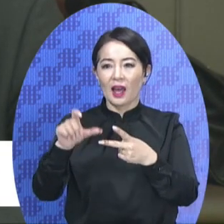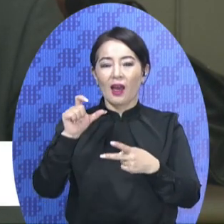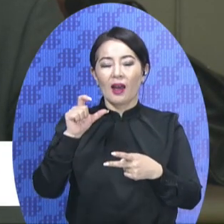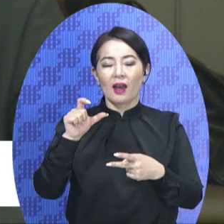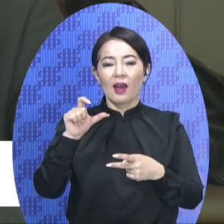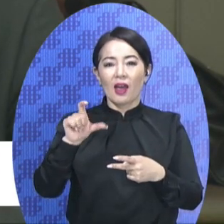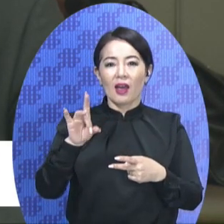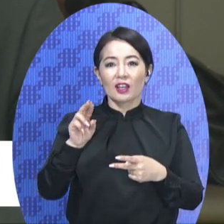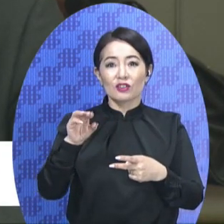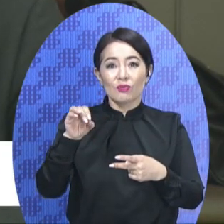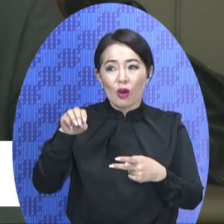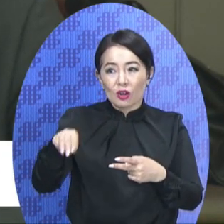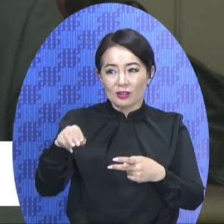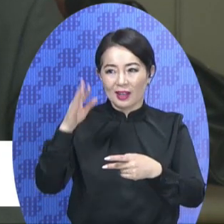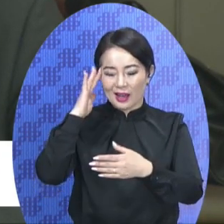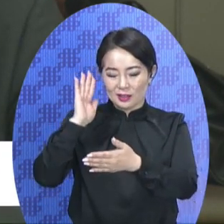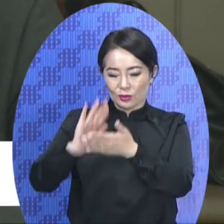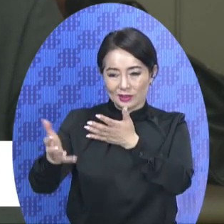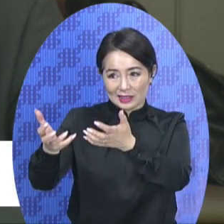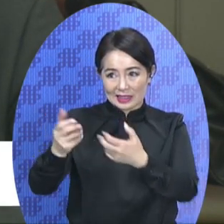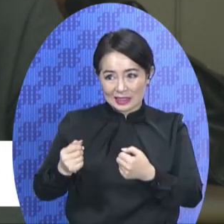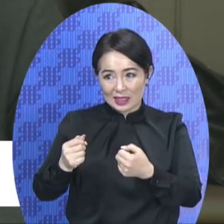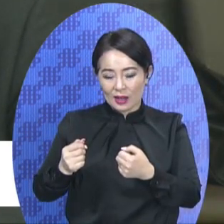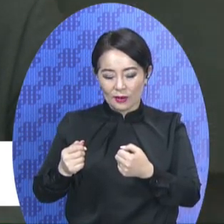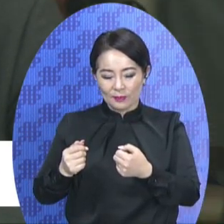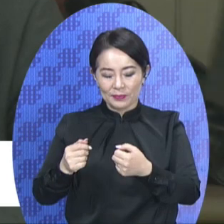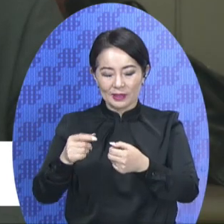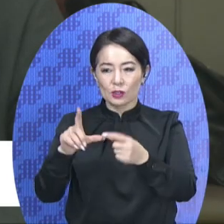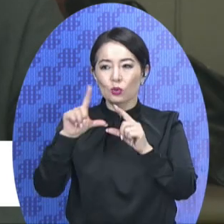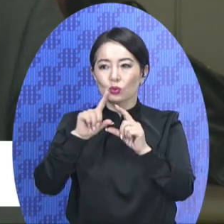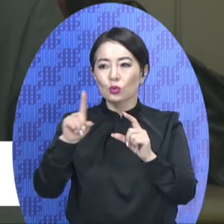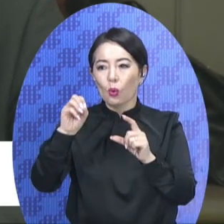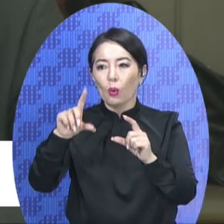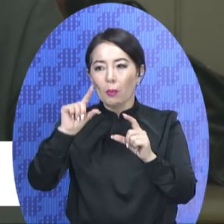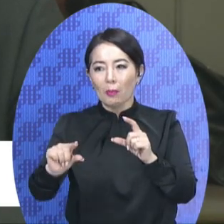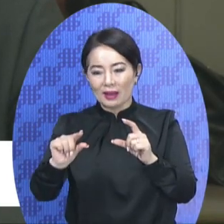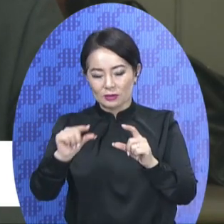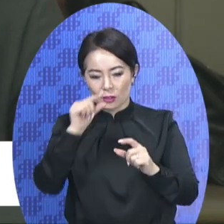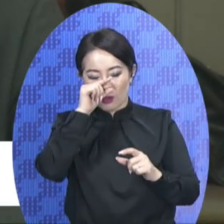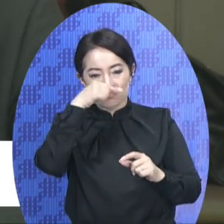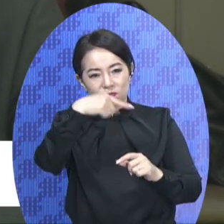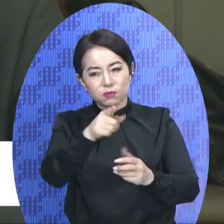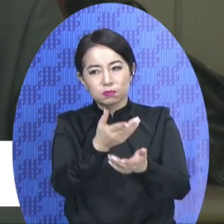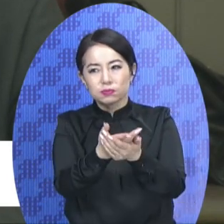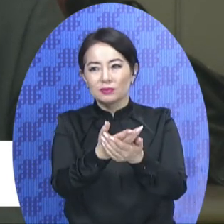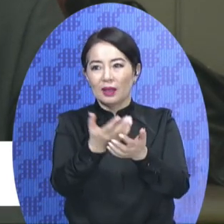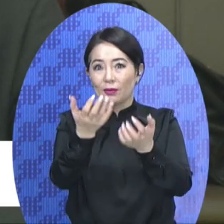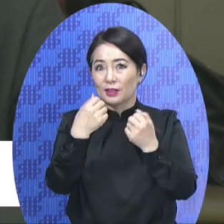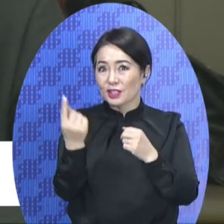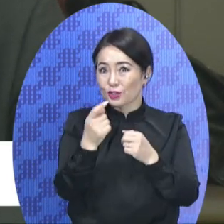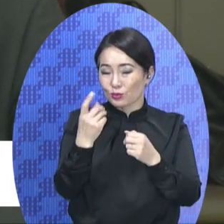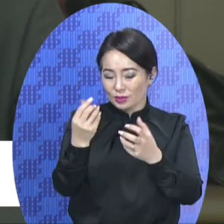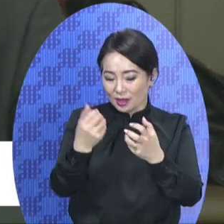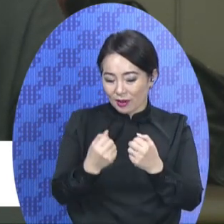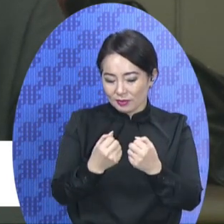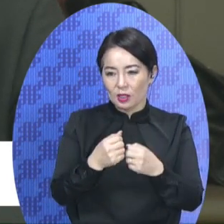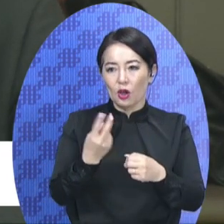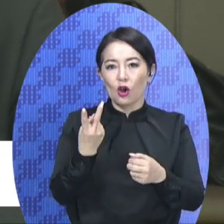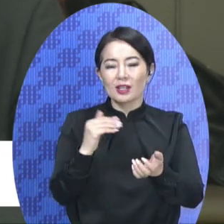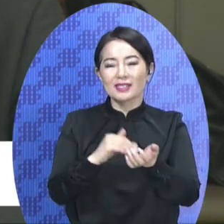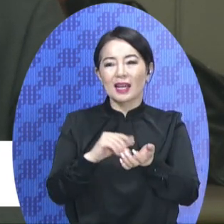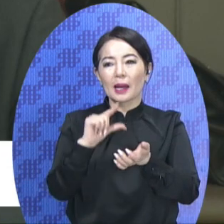экспортыг алга болгоод импортыг бол нэг 100 мегаваттар багасгана. Өөрөөр хэлбэл Оросын хараат савж байгаа эрчим хүч бол нэг 2